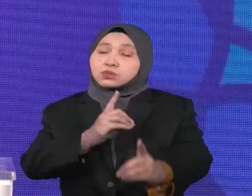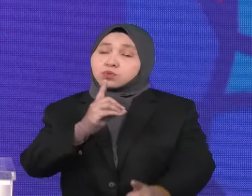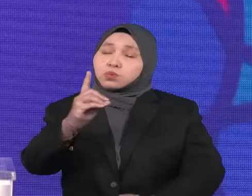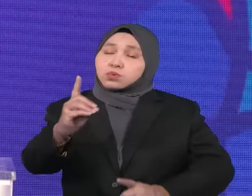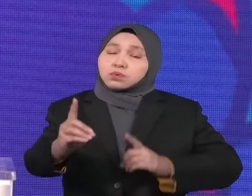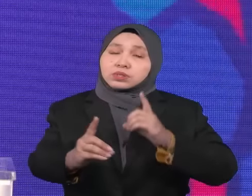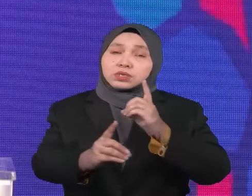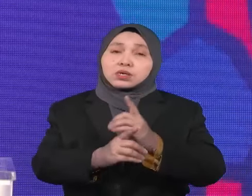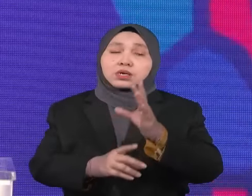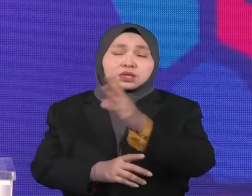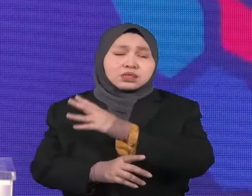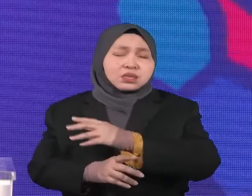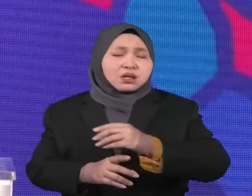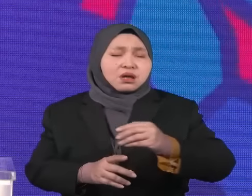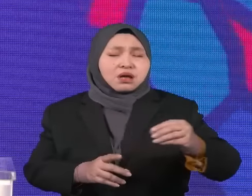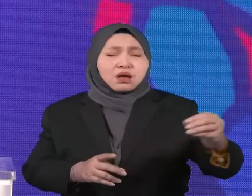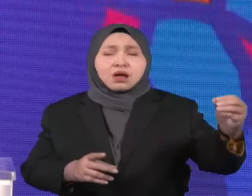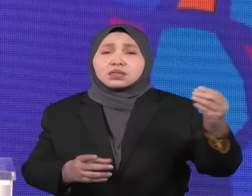وفي